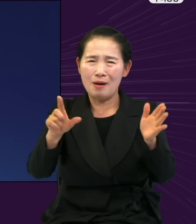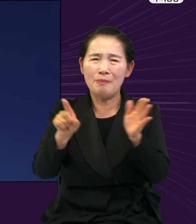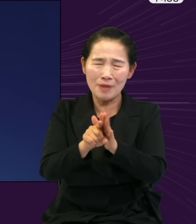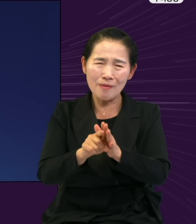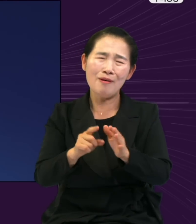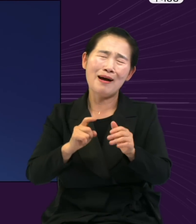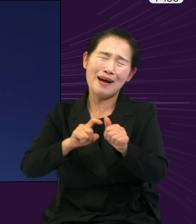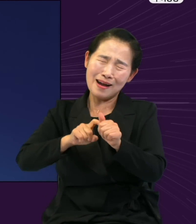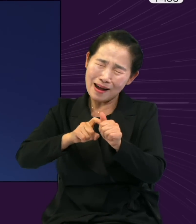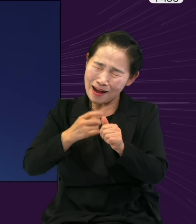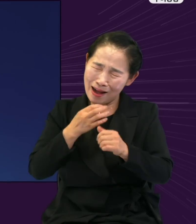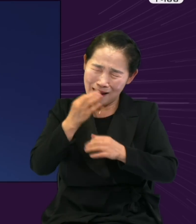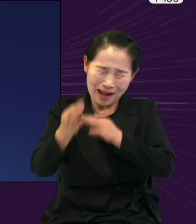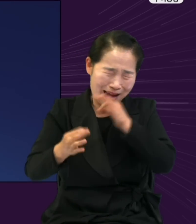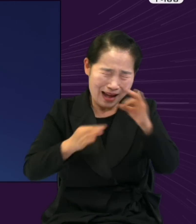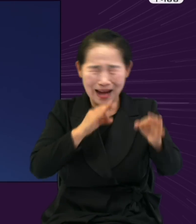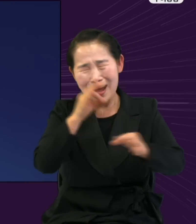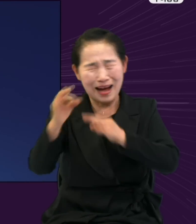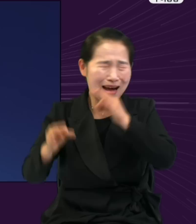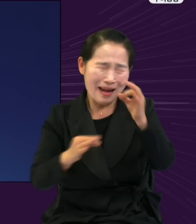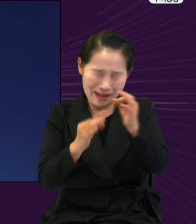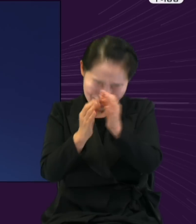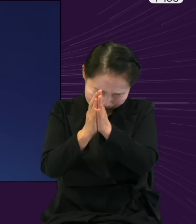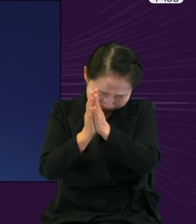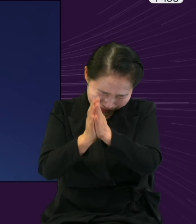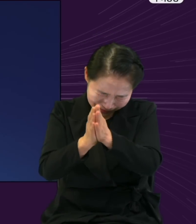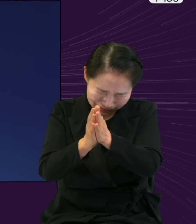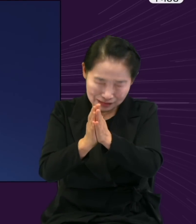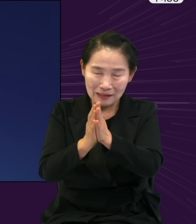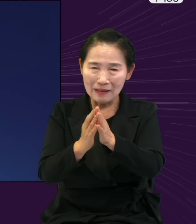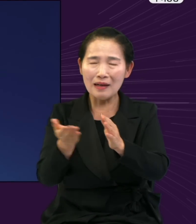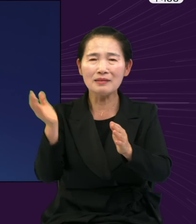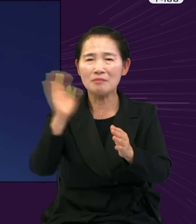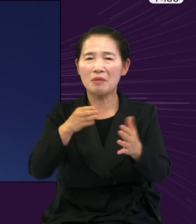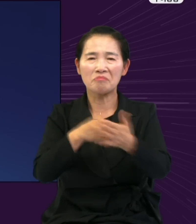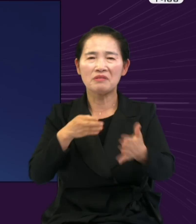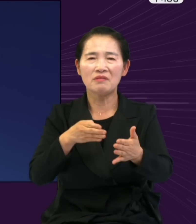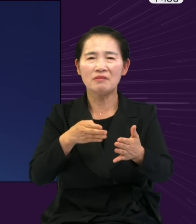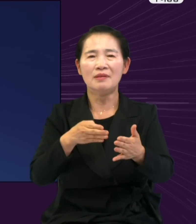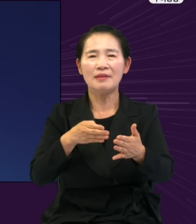주님은 제 기도를 들어주지 않으셨습니다.